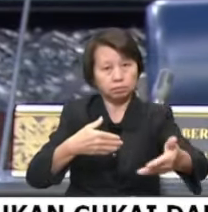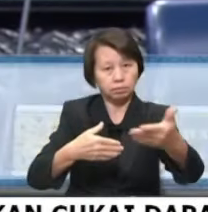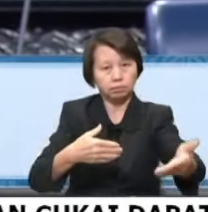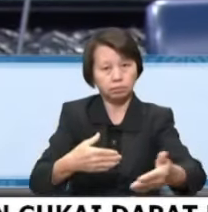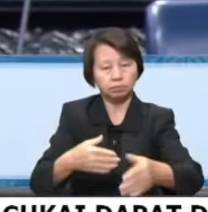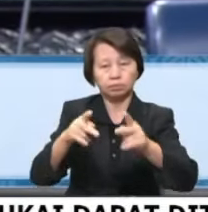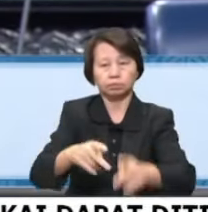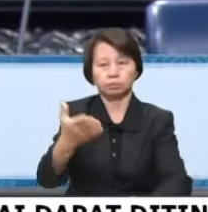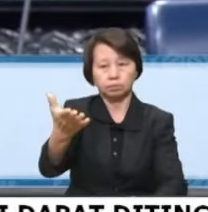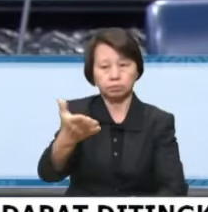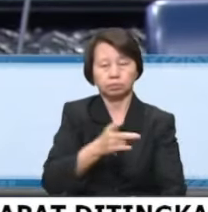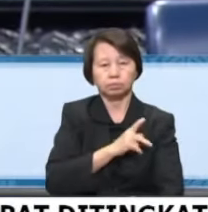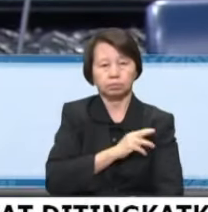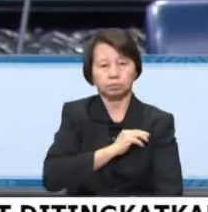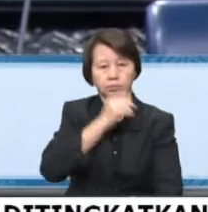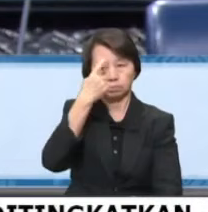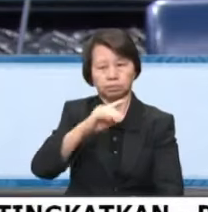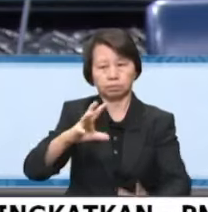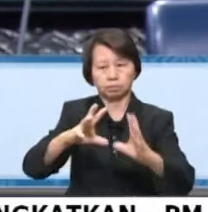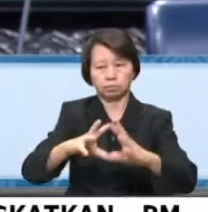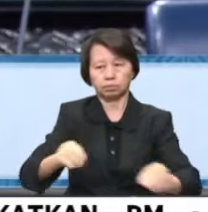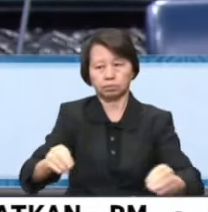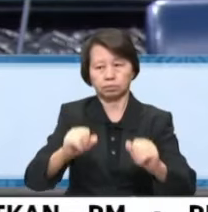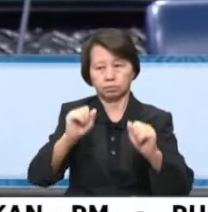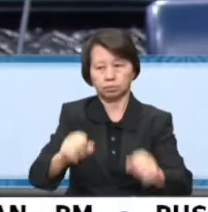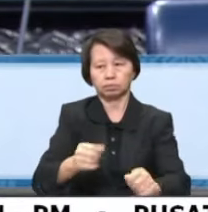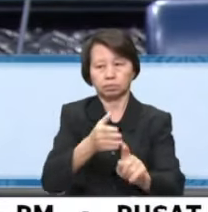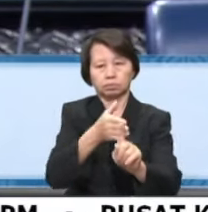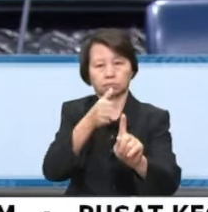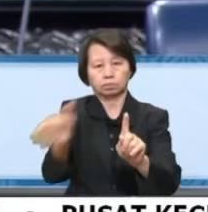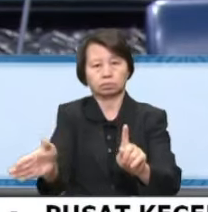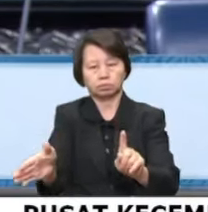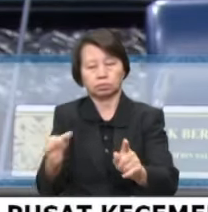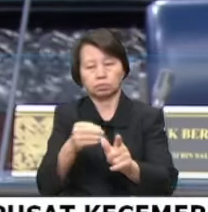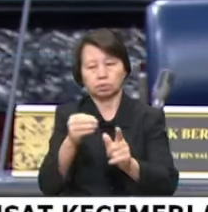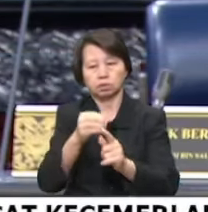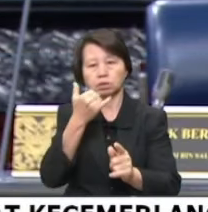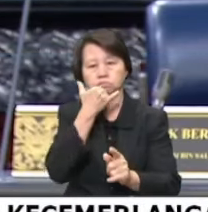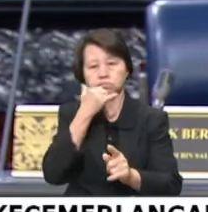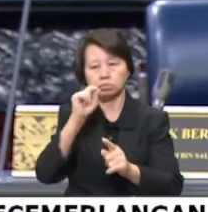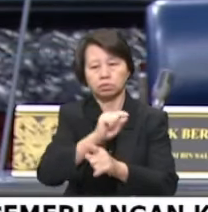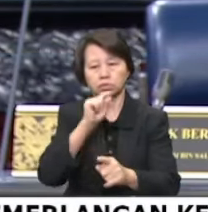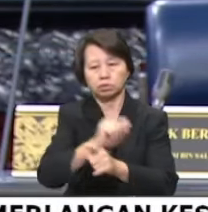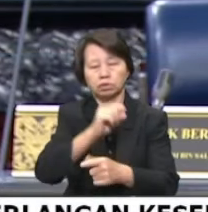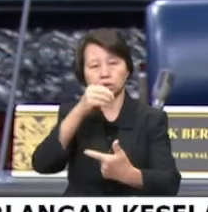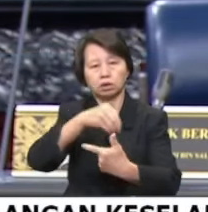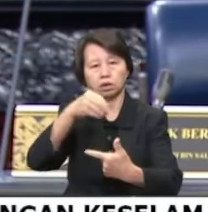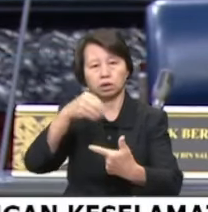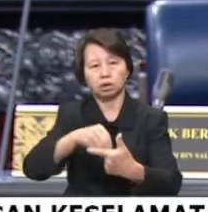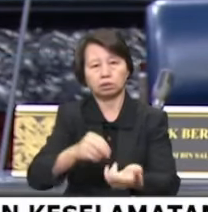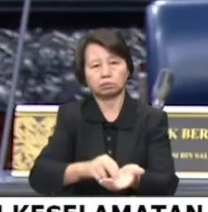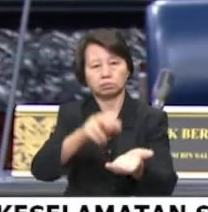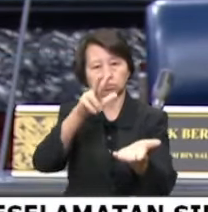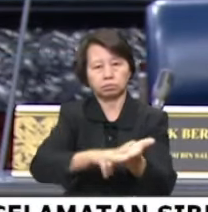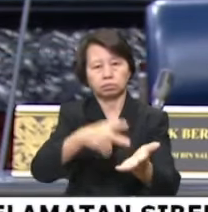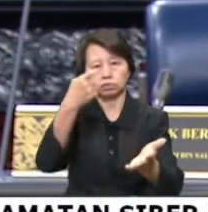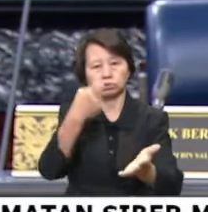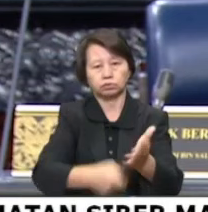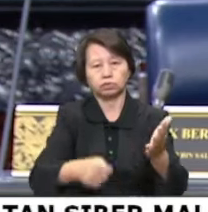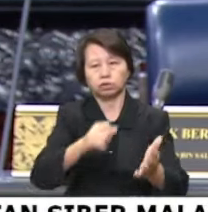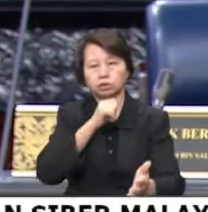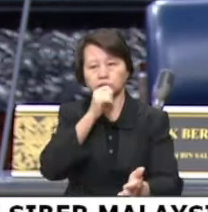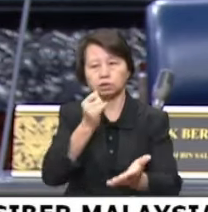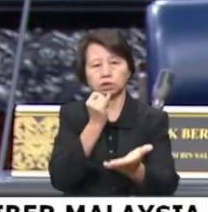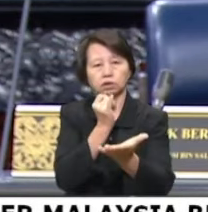pihak kementerian bagi menangani potensi penyelewengan atau penyalahgunaan atau mengisytiharkan cukai secara